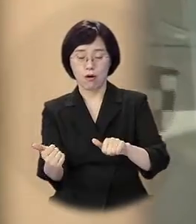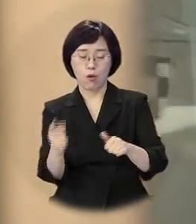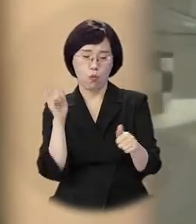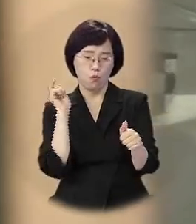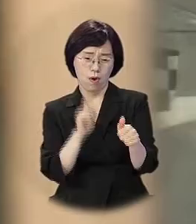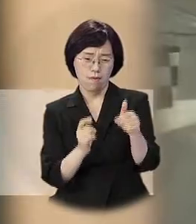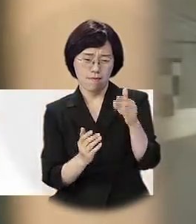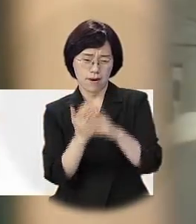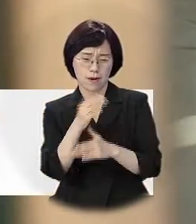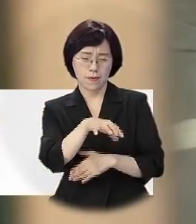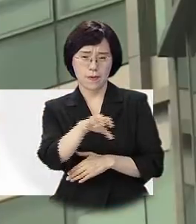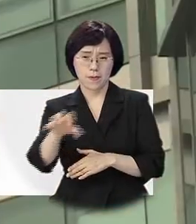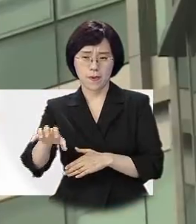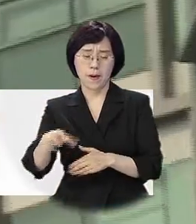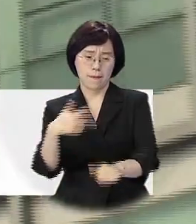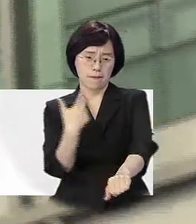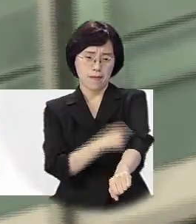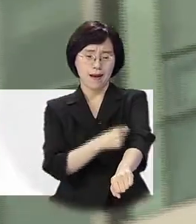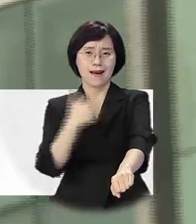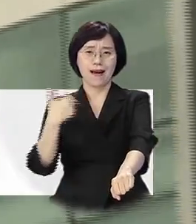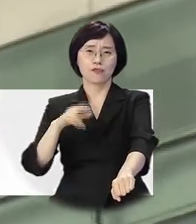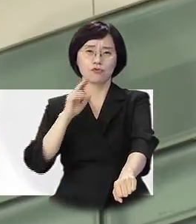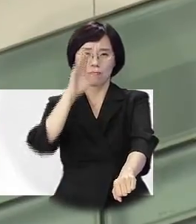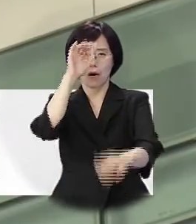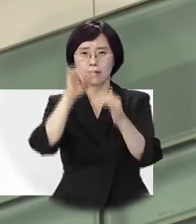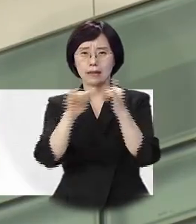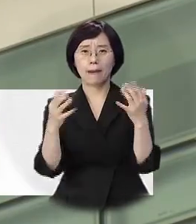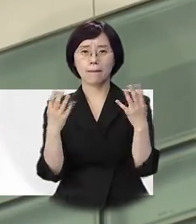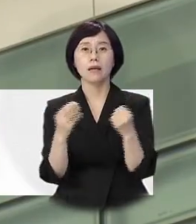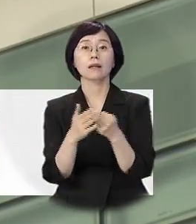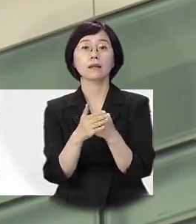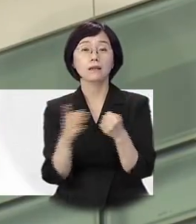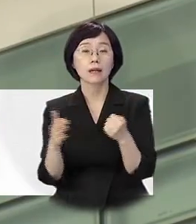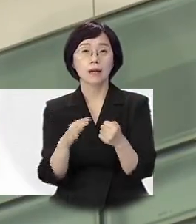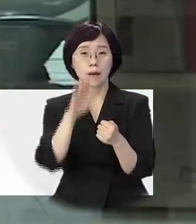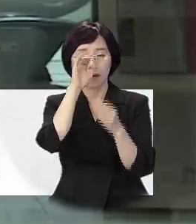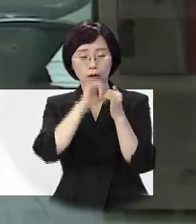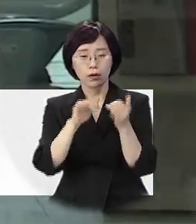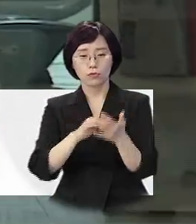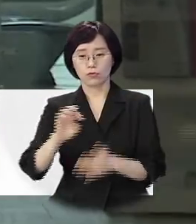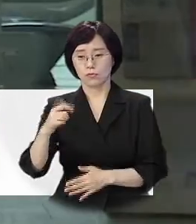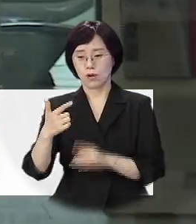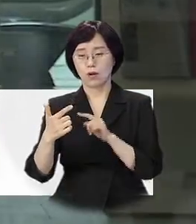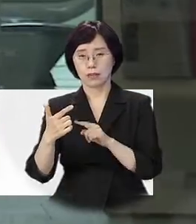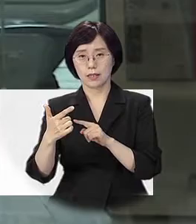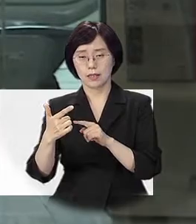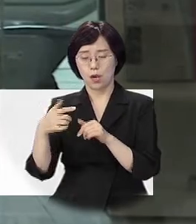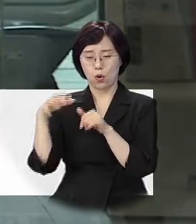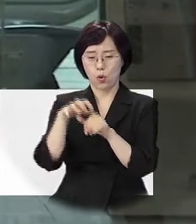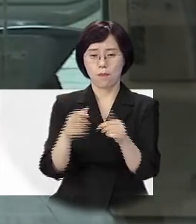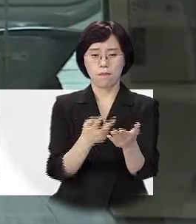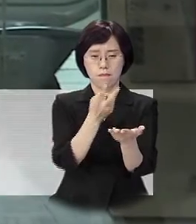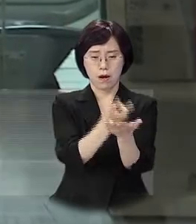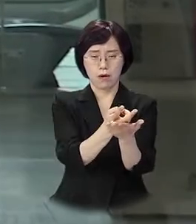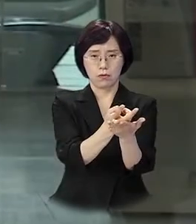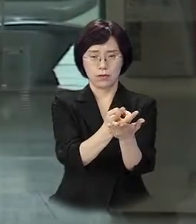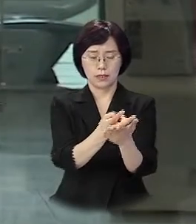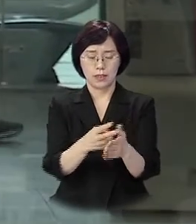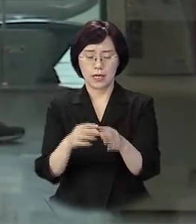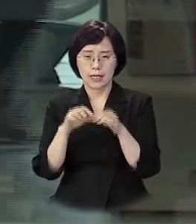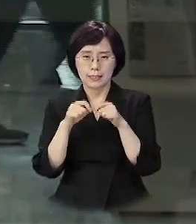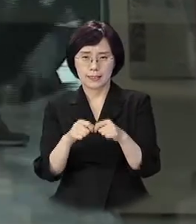확진 자가 나온 병동에 백신을 접종하지 않은 중증 환자가 많아 환자 26명을 코트 격리하고 심층